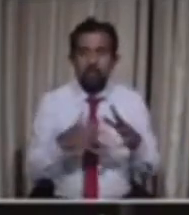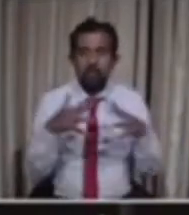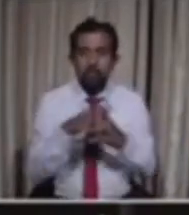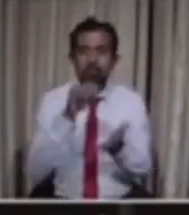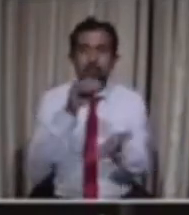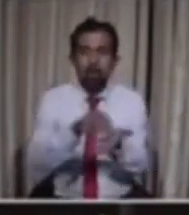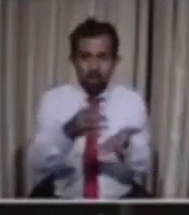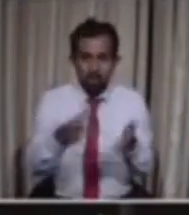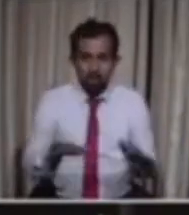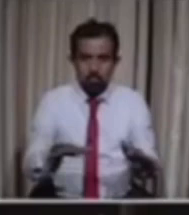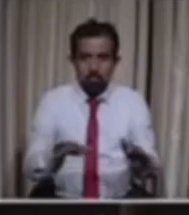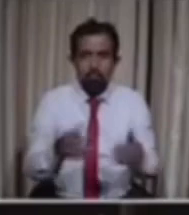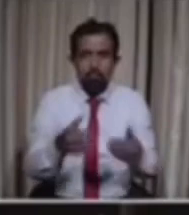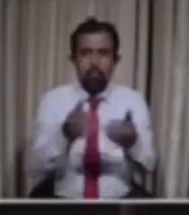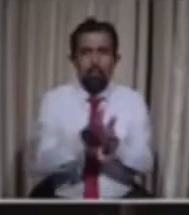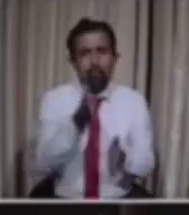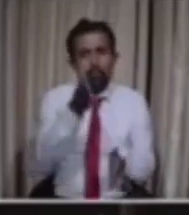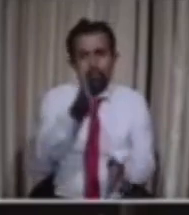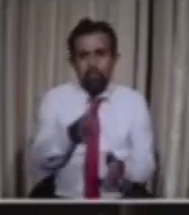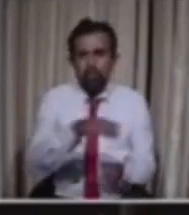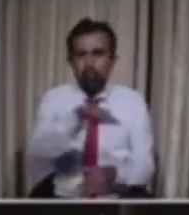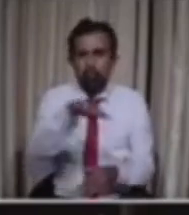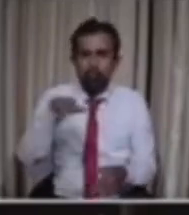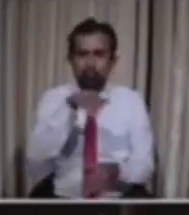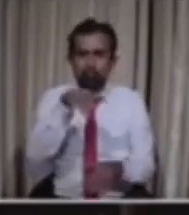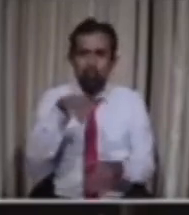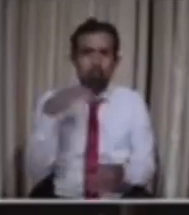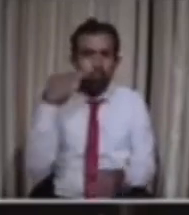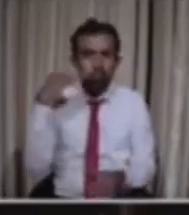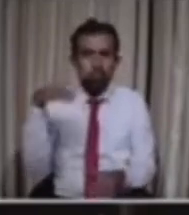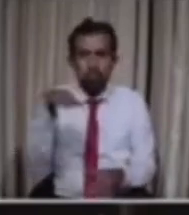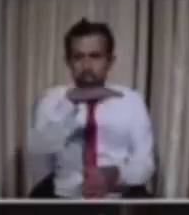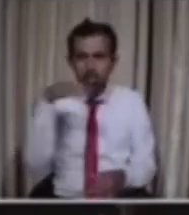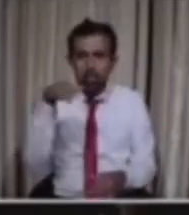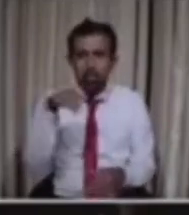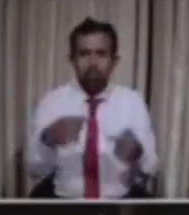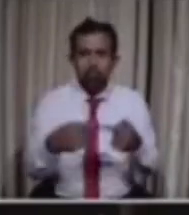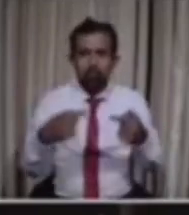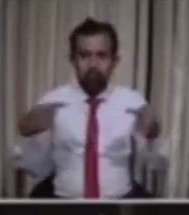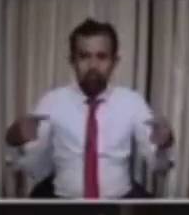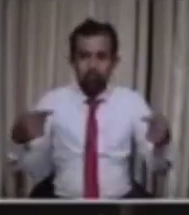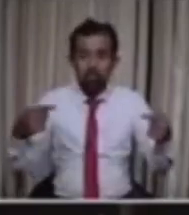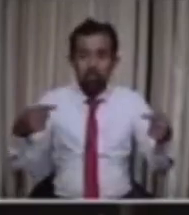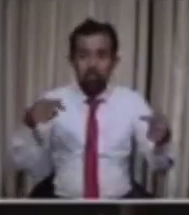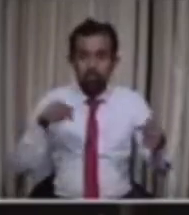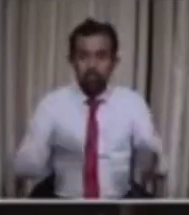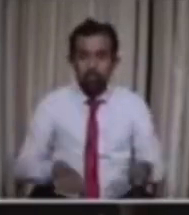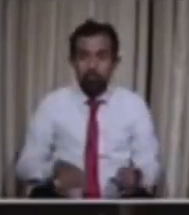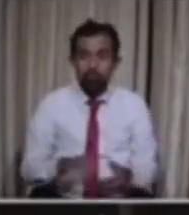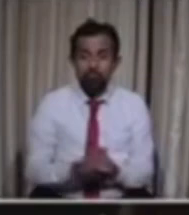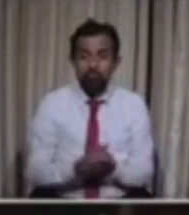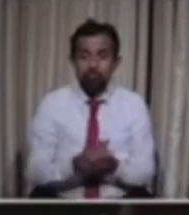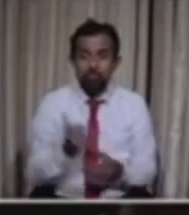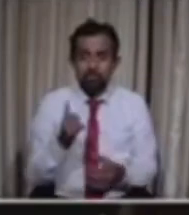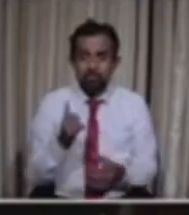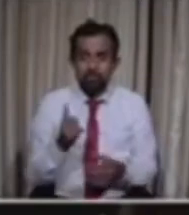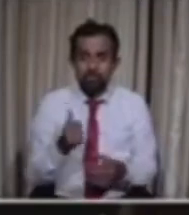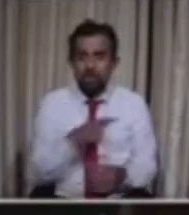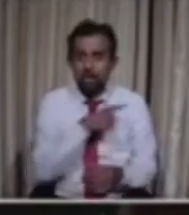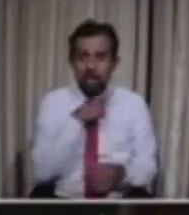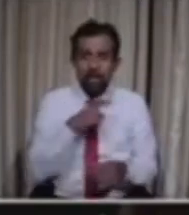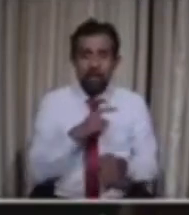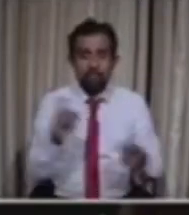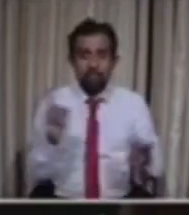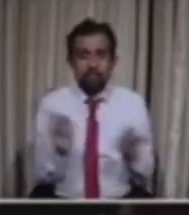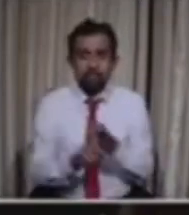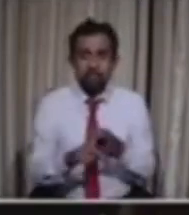எதிராக மோசமான ஒரு இரத்த ஆட்டை எதிர்காலத்திலே உருவாக்குவதற்கு கால் கோலிடும் என்பதை இந்த இடத்திலே நான் பொறுப்புணர்வோடு நான் கூறி வைக்க